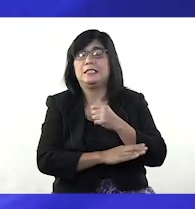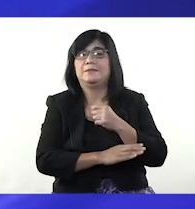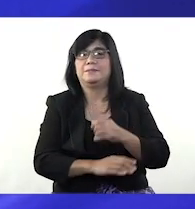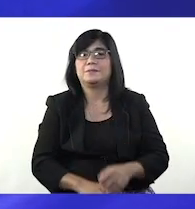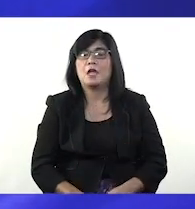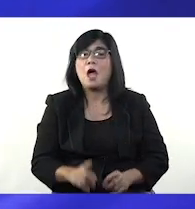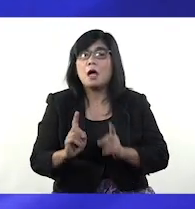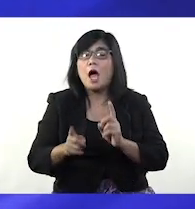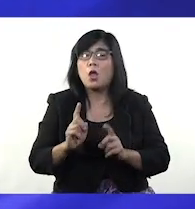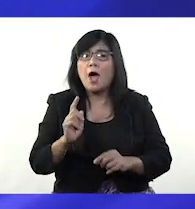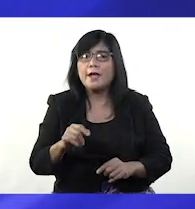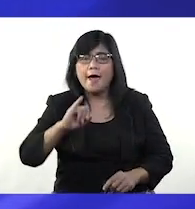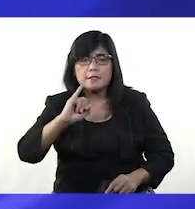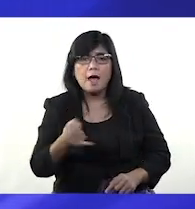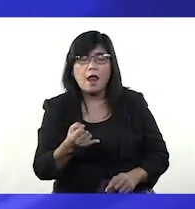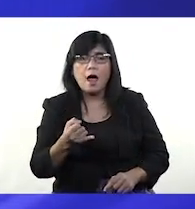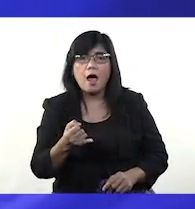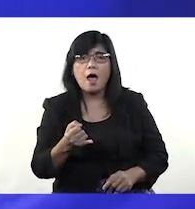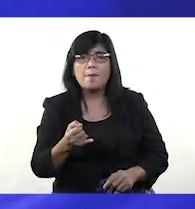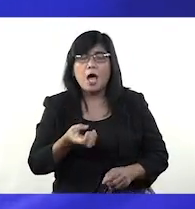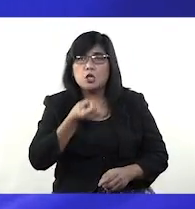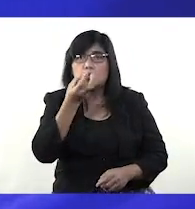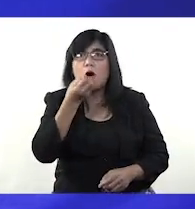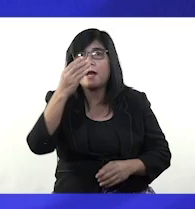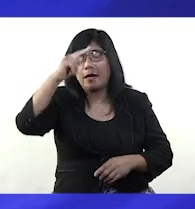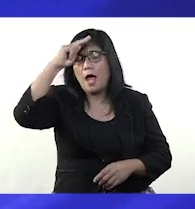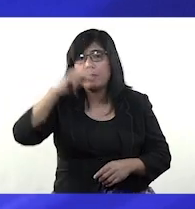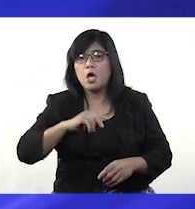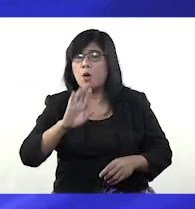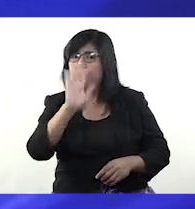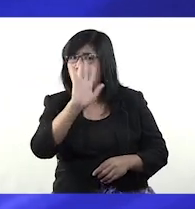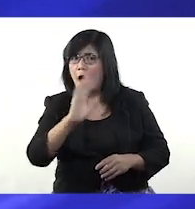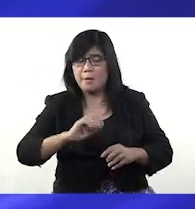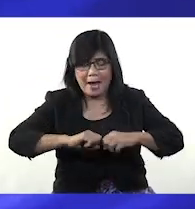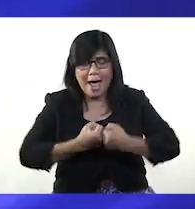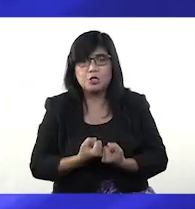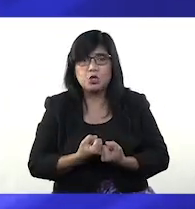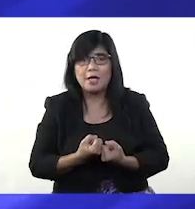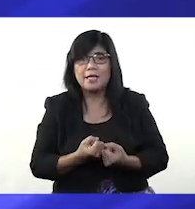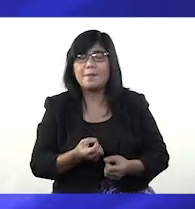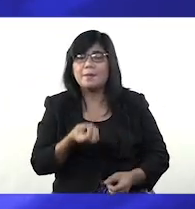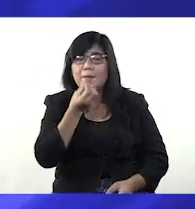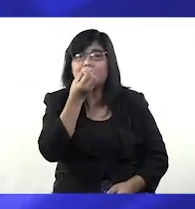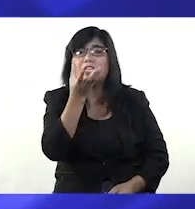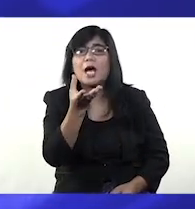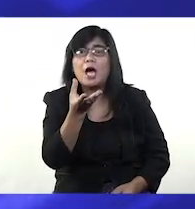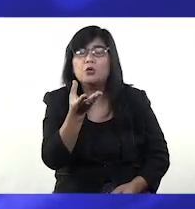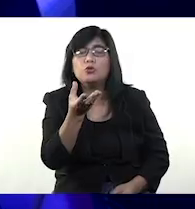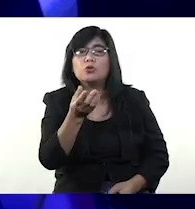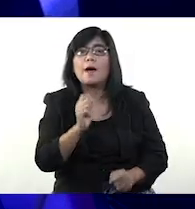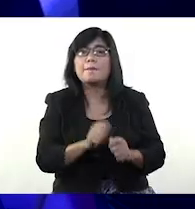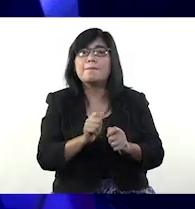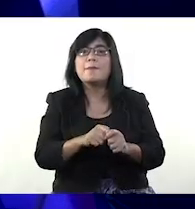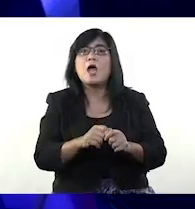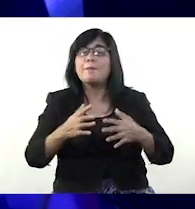Hai adik-adik keliru ada yang salah maka suara kenabian bukan menghancurkan tetapi memberitahukan untuk apa perbaikan dan